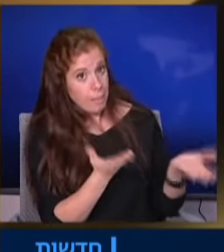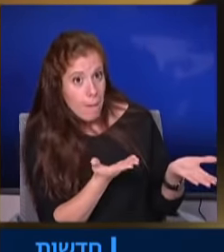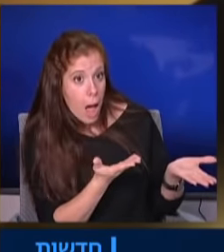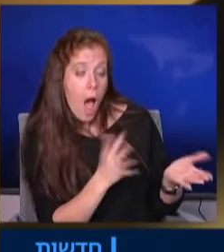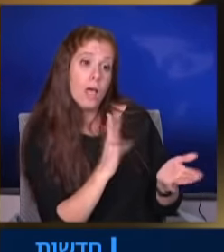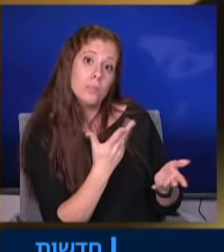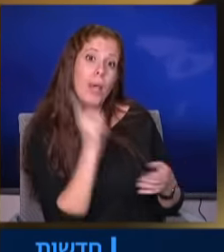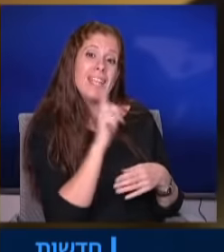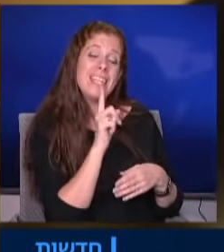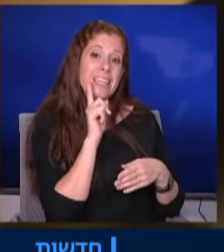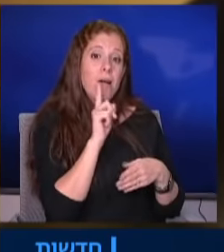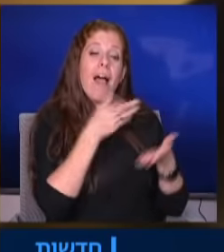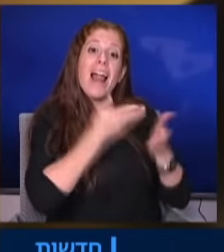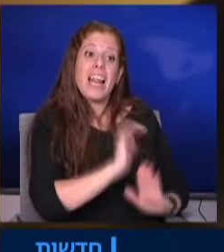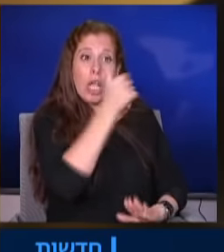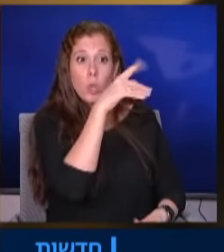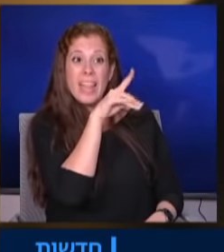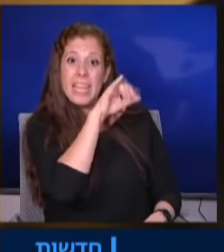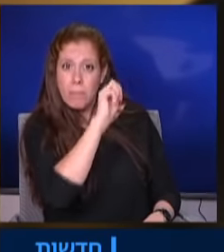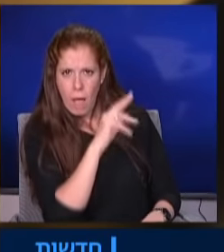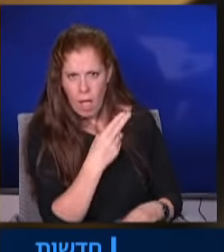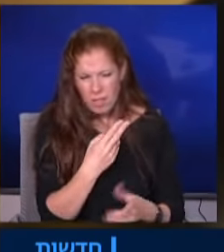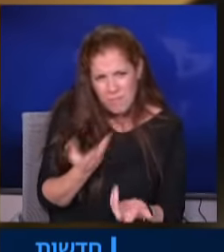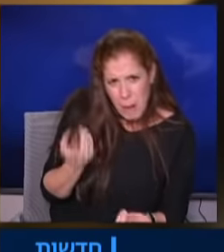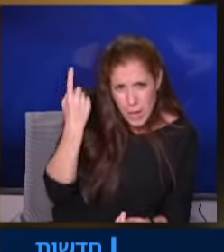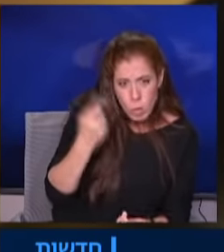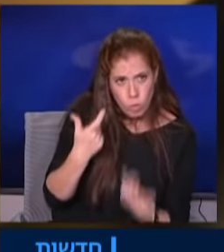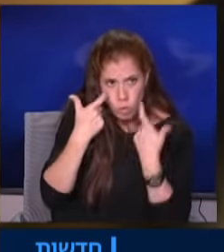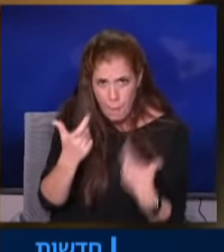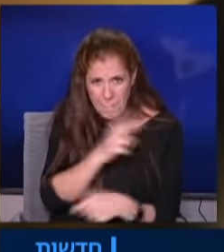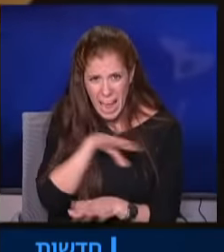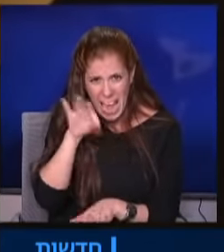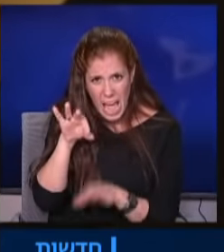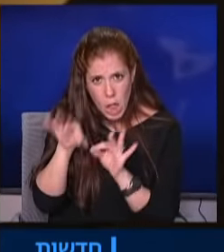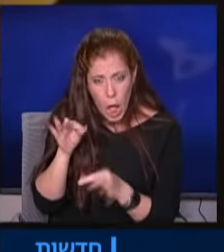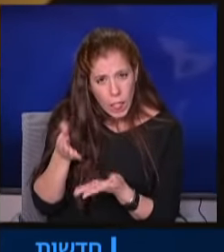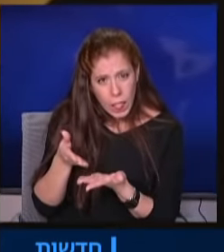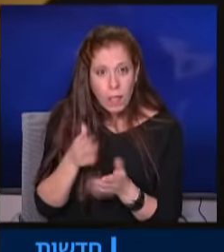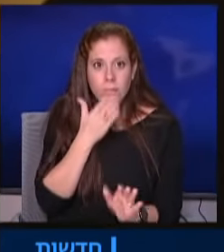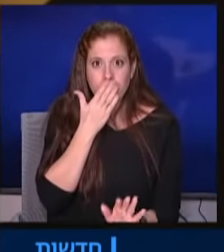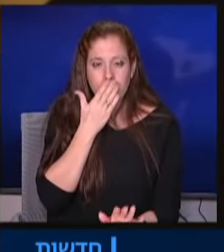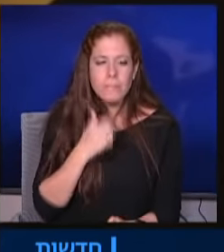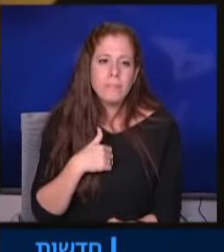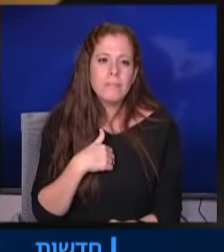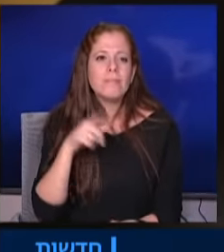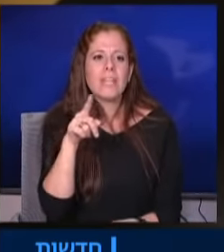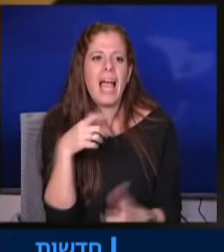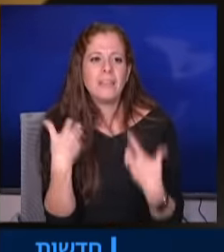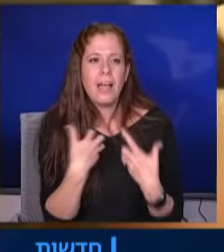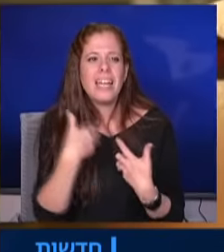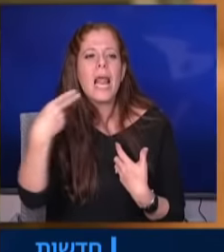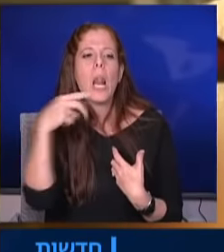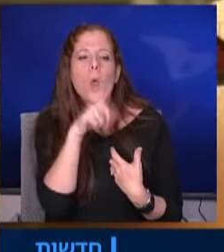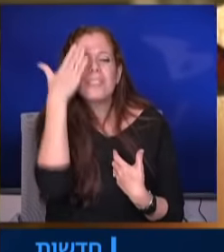נקרא לילד שלנו הראשון דימה. נראה לך דימה? מה, את רוצה שיש שומר בקניון? שוב. השחקנית הילי לואיס הכירה את גיא